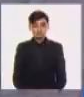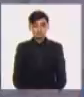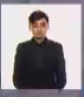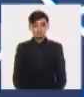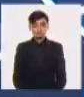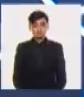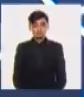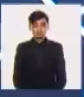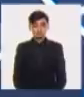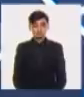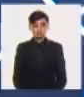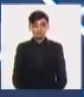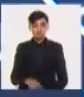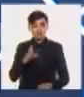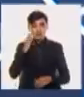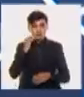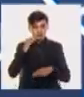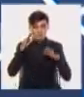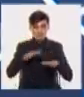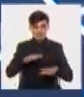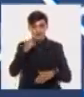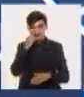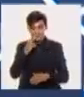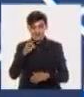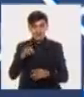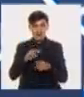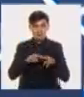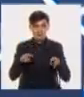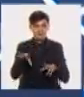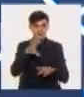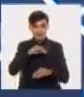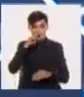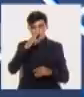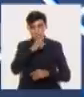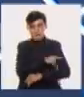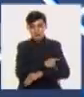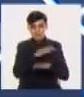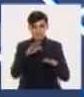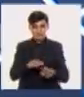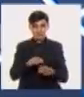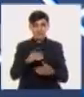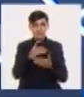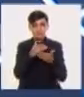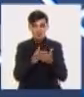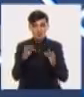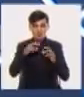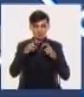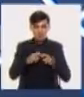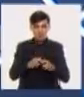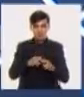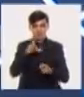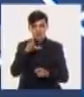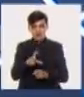Нур-Султан. В Алматы вслед за Нур-Султаном во всех больницах приостановили плановый прием и осмотр пациентов. Граждан